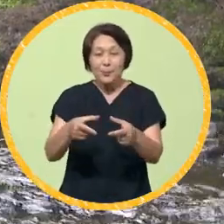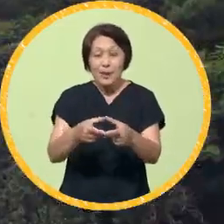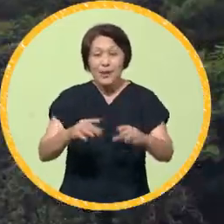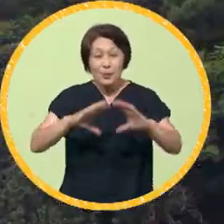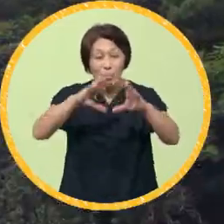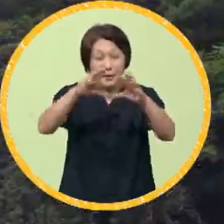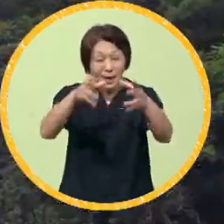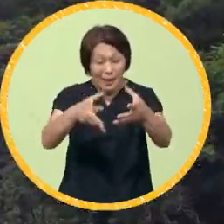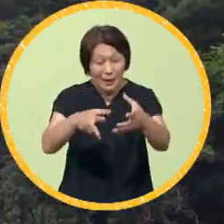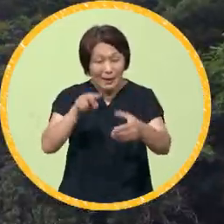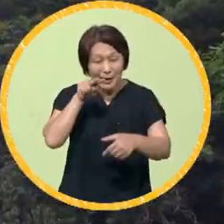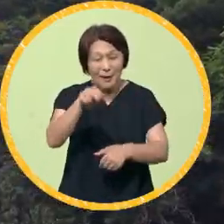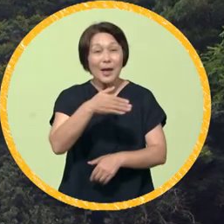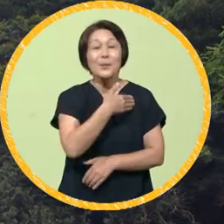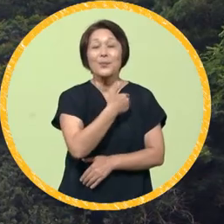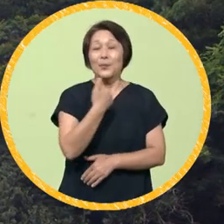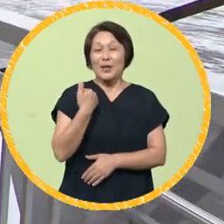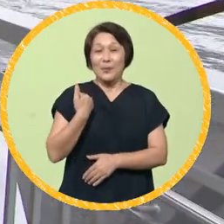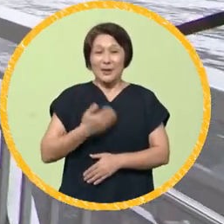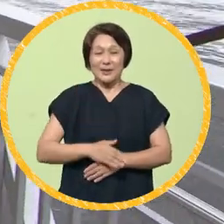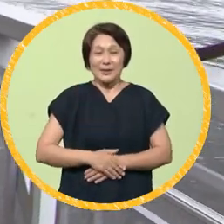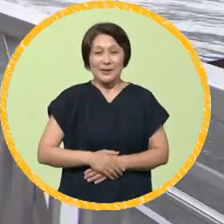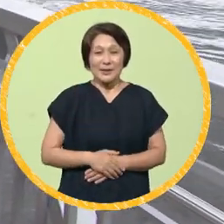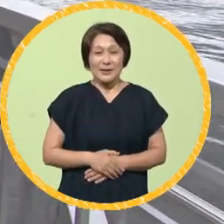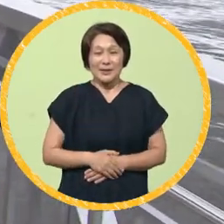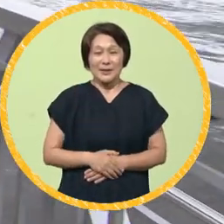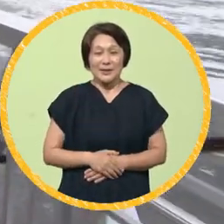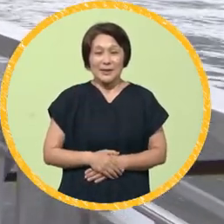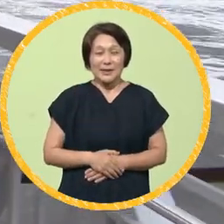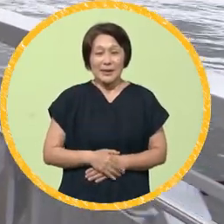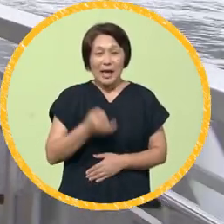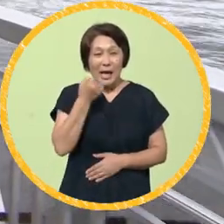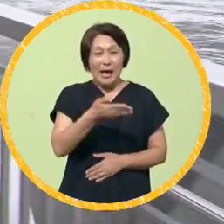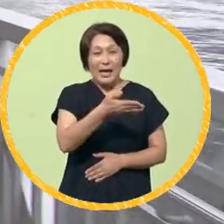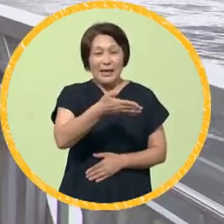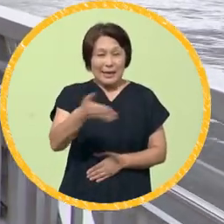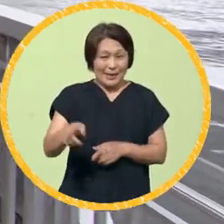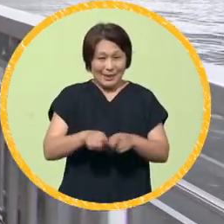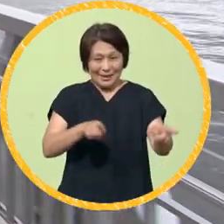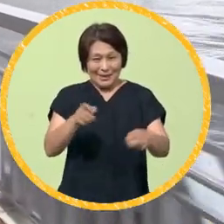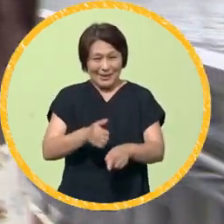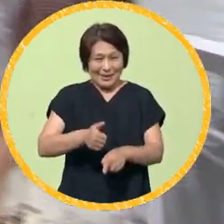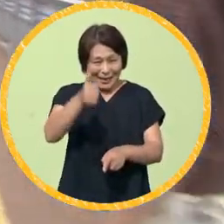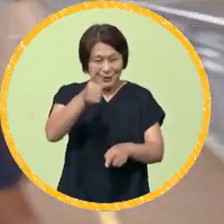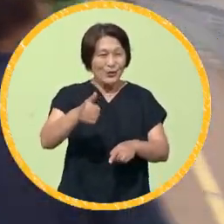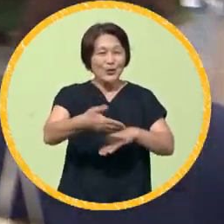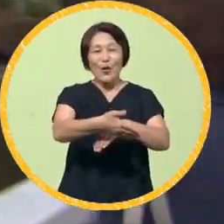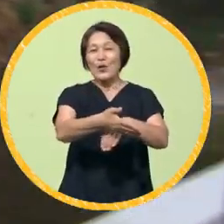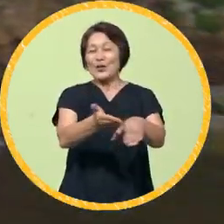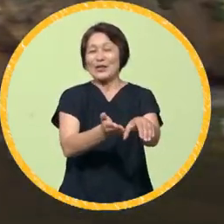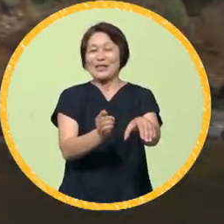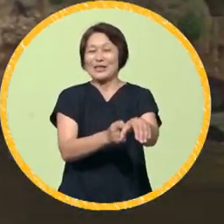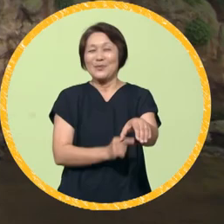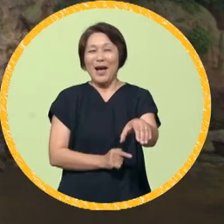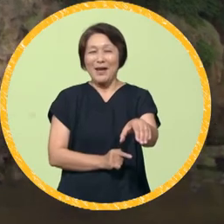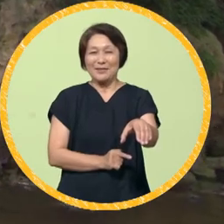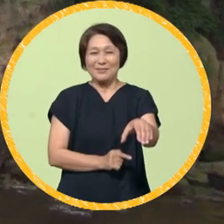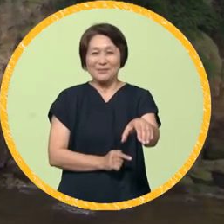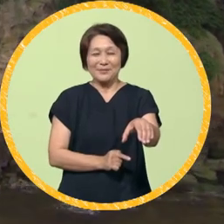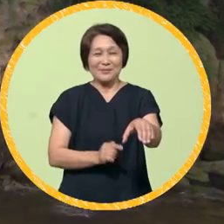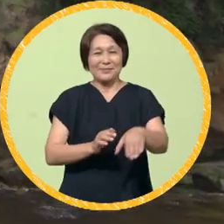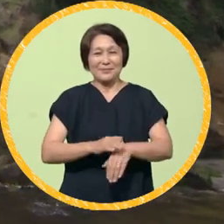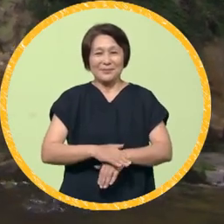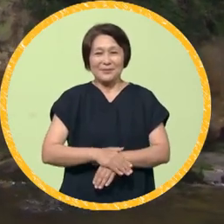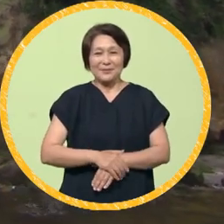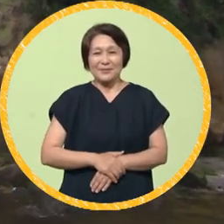この島は。 もう入り口から出てますからね。 あ、もうちょっと海賊の島って感じがしますよ。 なっちゃいますか、海賊に。 なっちゃいましょうよ、ちょ